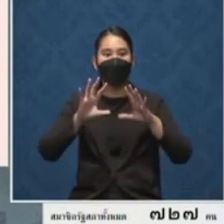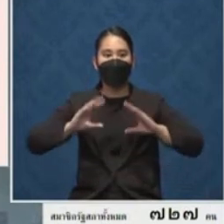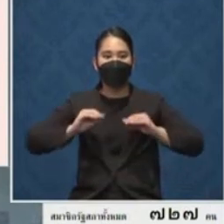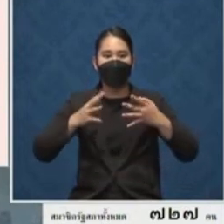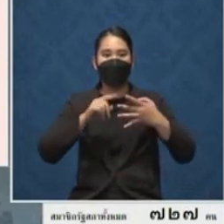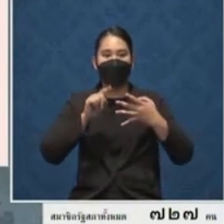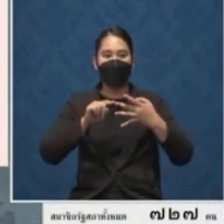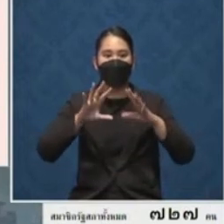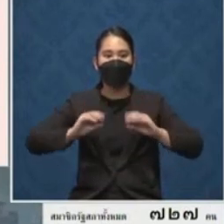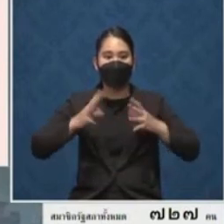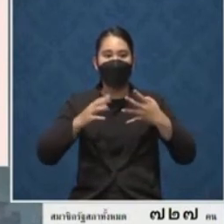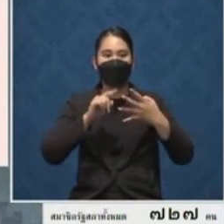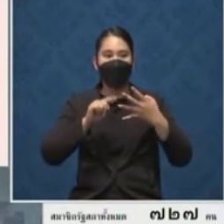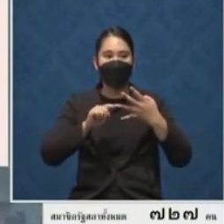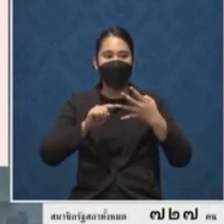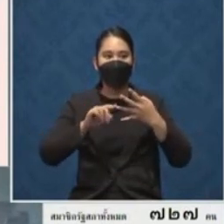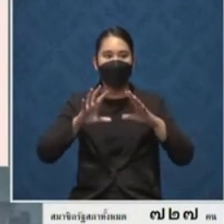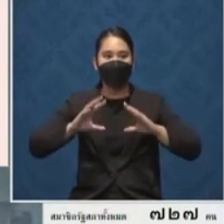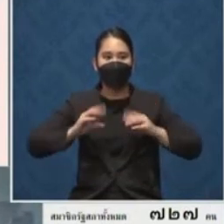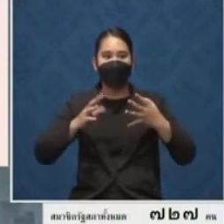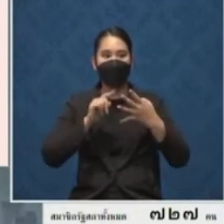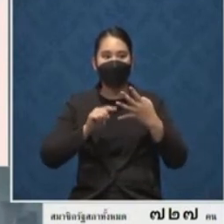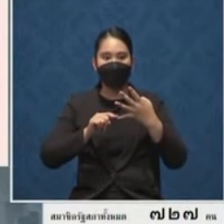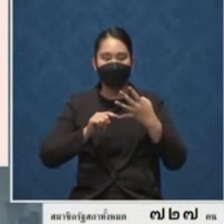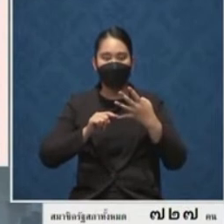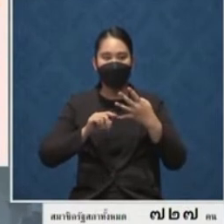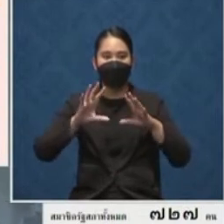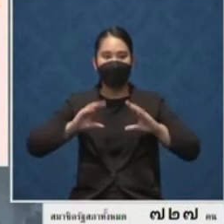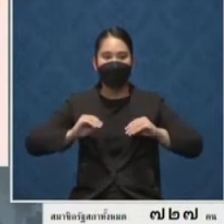ไม่รับหลักการสี่ไม่รับหลักการ